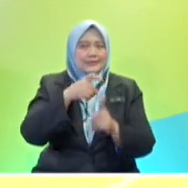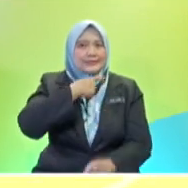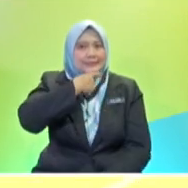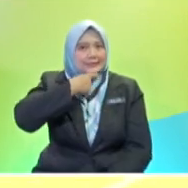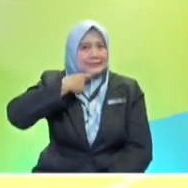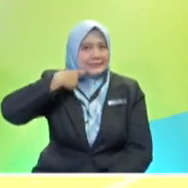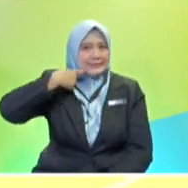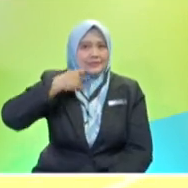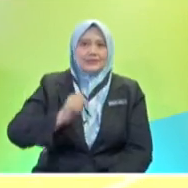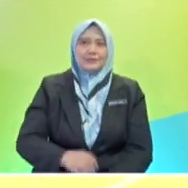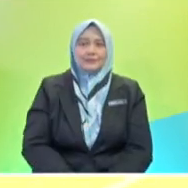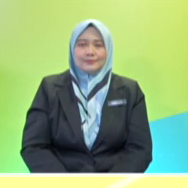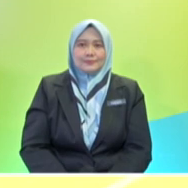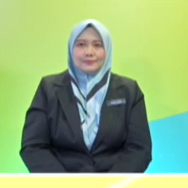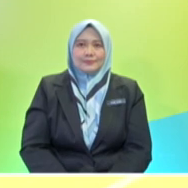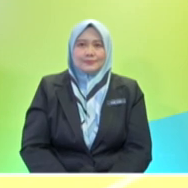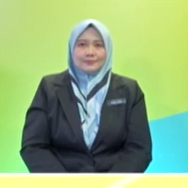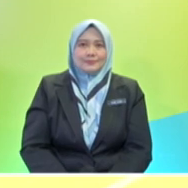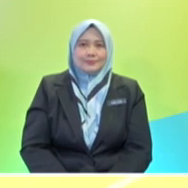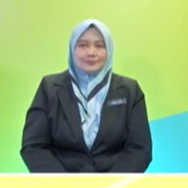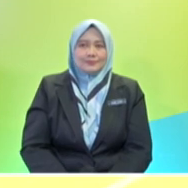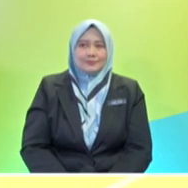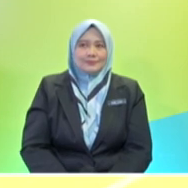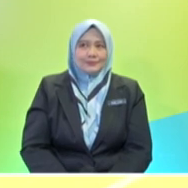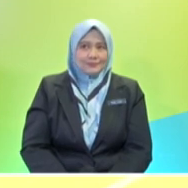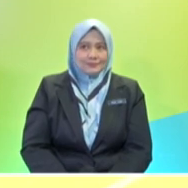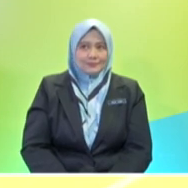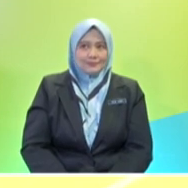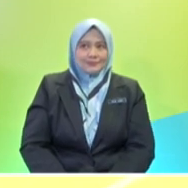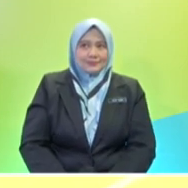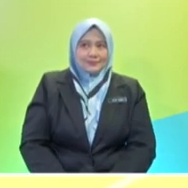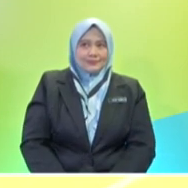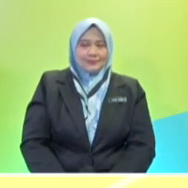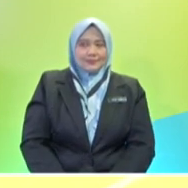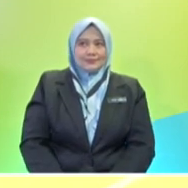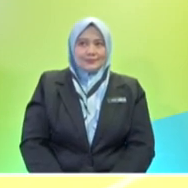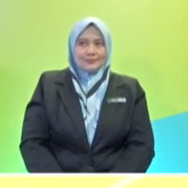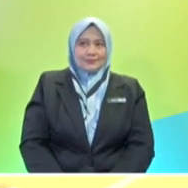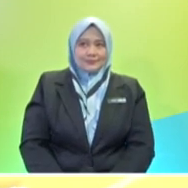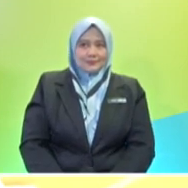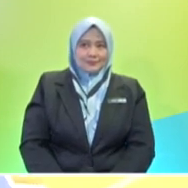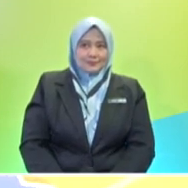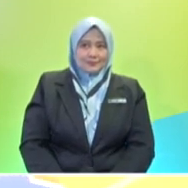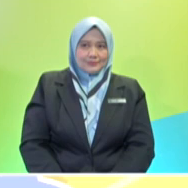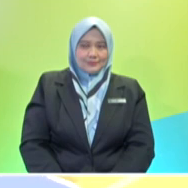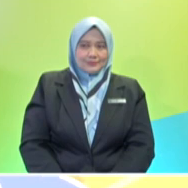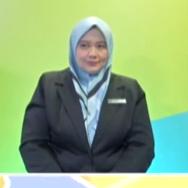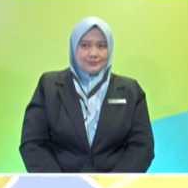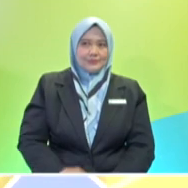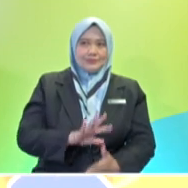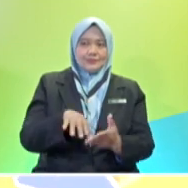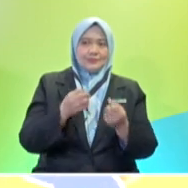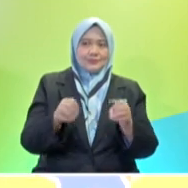kering. Siapa dah siap boleh tunjukkan jawapan. Ya. Yang di rumah pun boleh eja bersama-sama. Wah, semua dah siap,